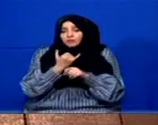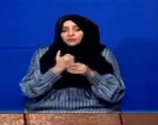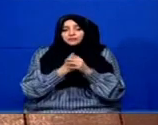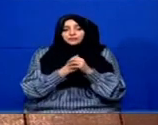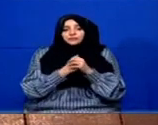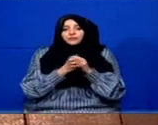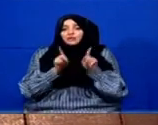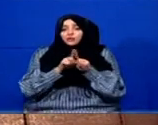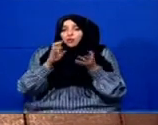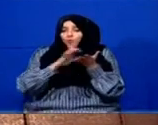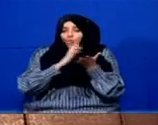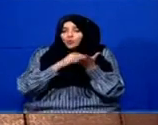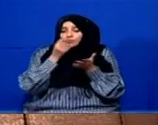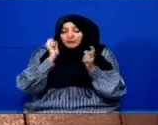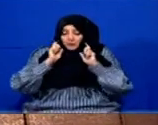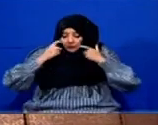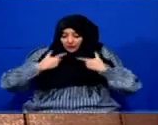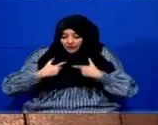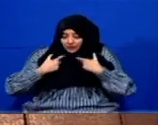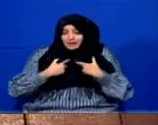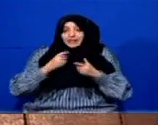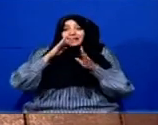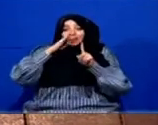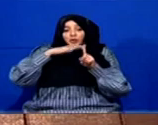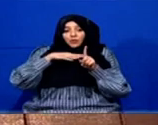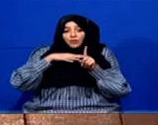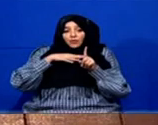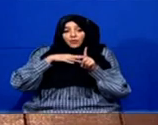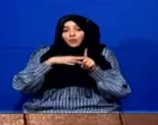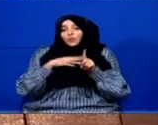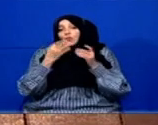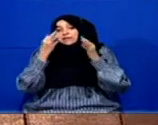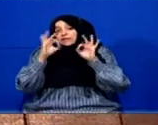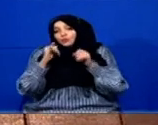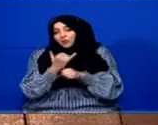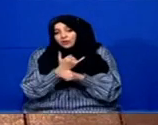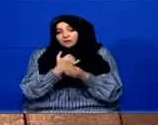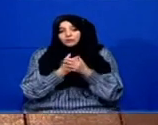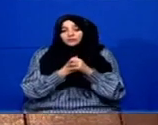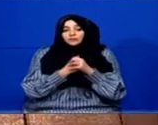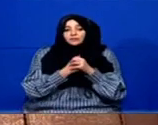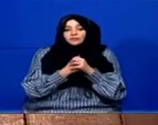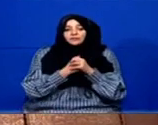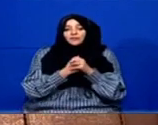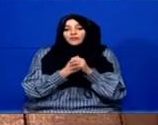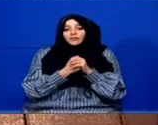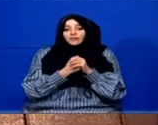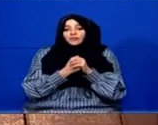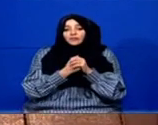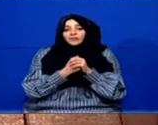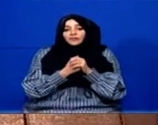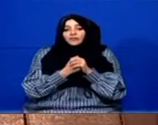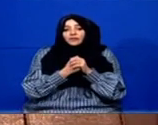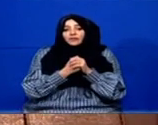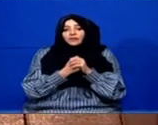القران يتربصنا بانفسهم اربعه اشهر اما بالنسبه